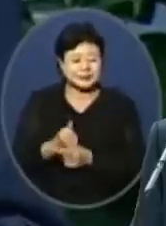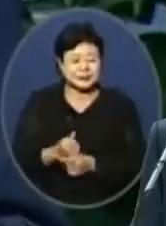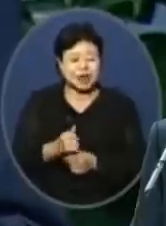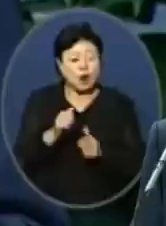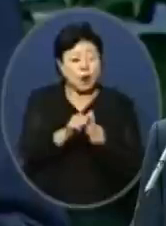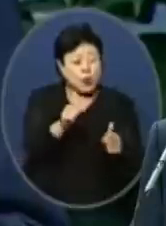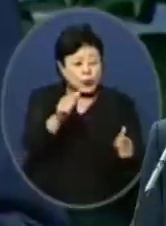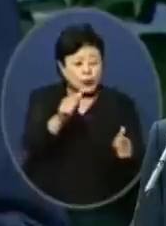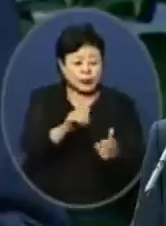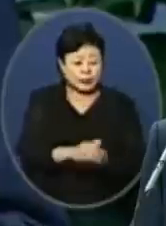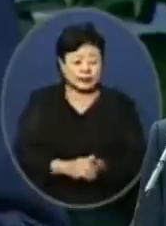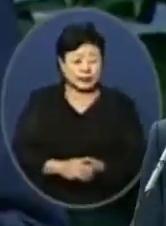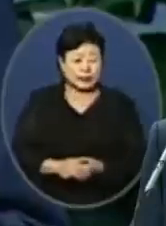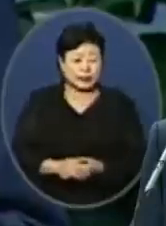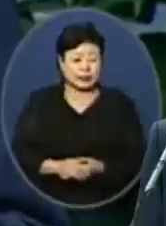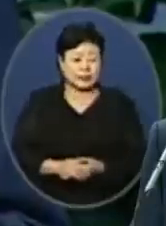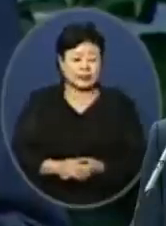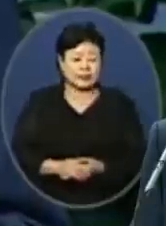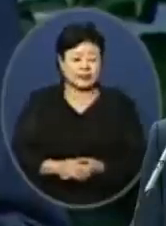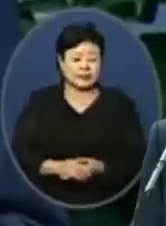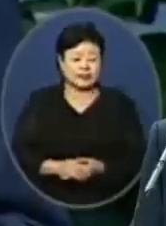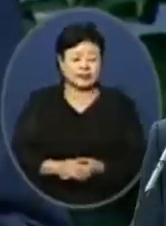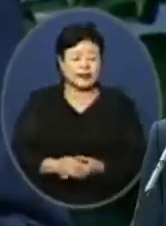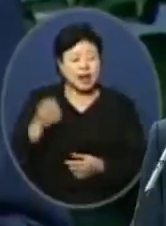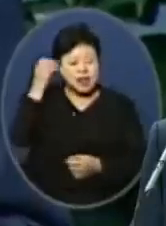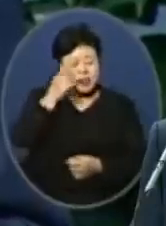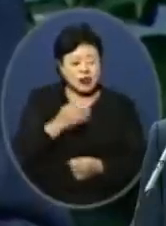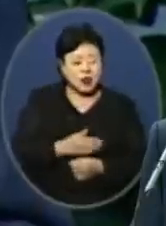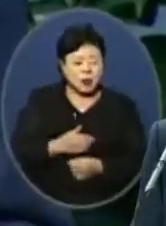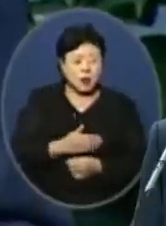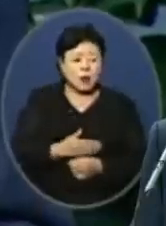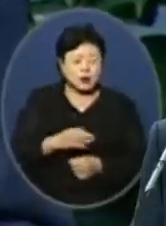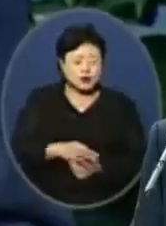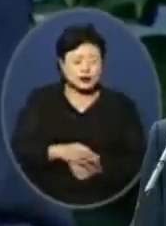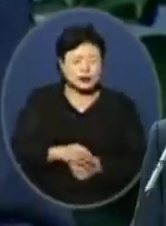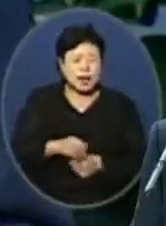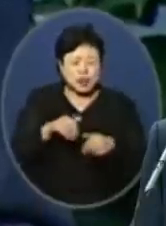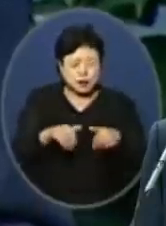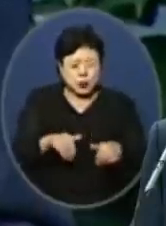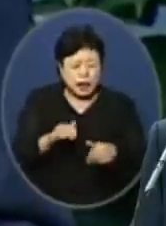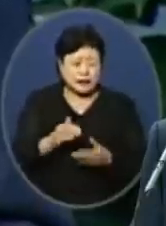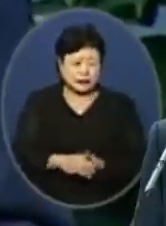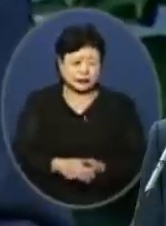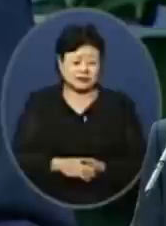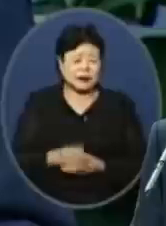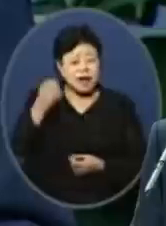혼도 육신의 노예가 되고 영도 육신의 노예가 되어서 영이 그